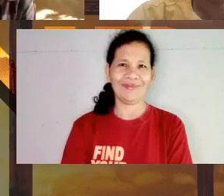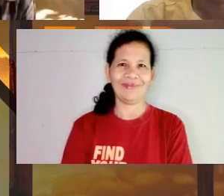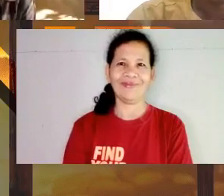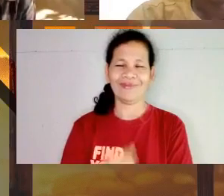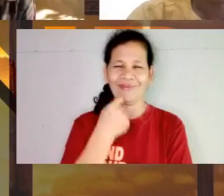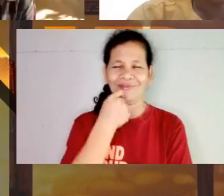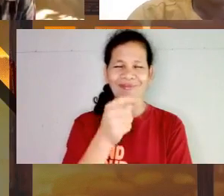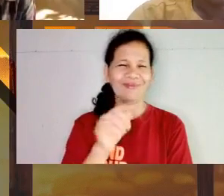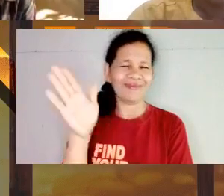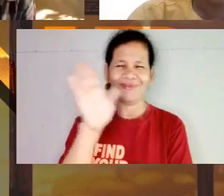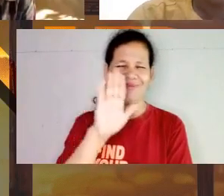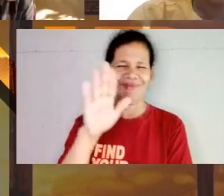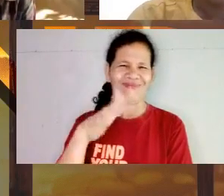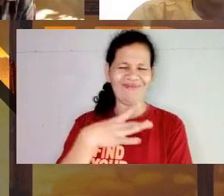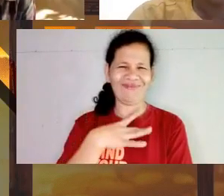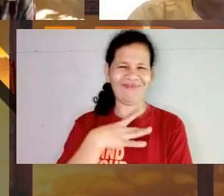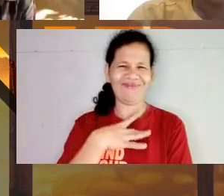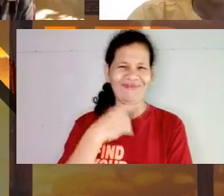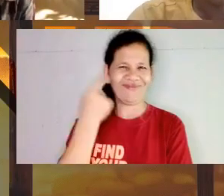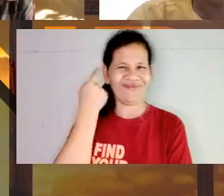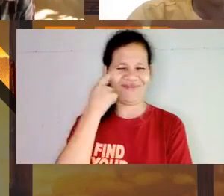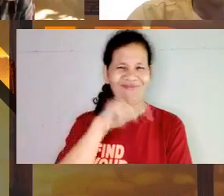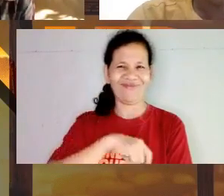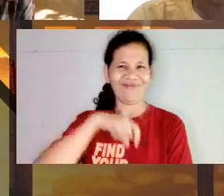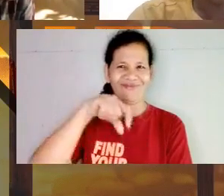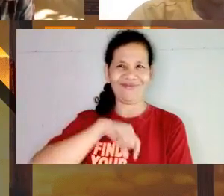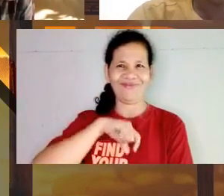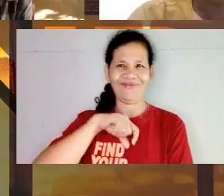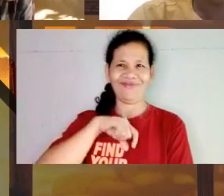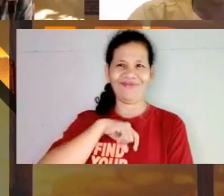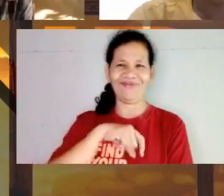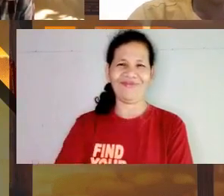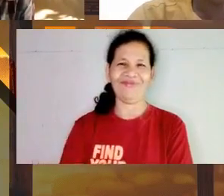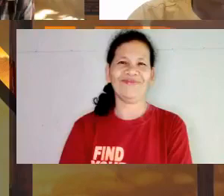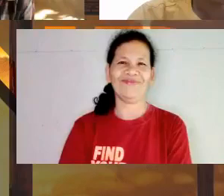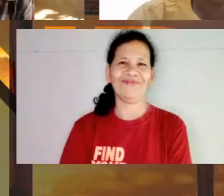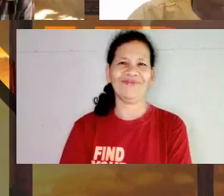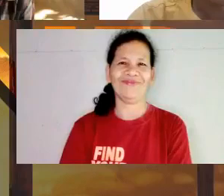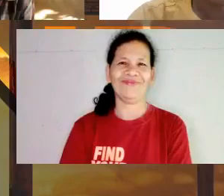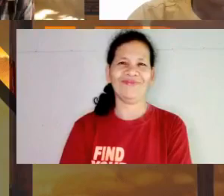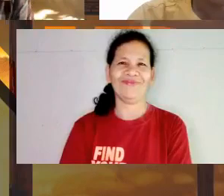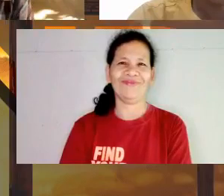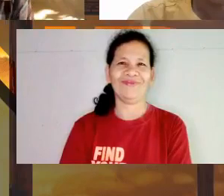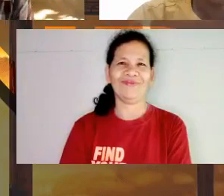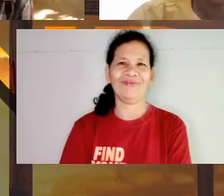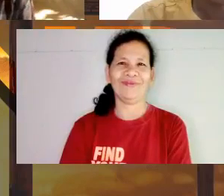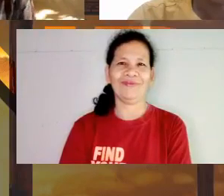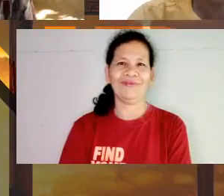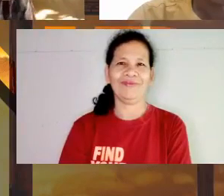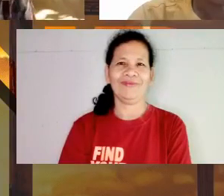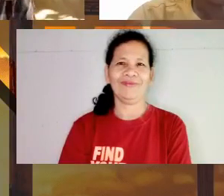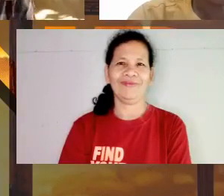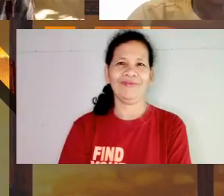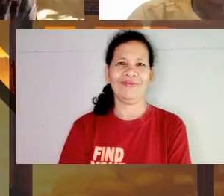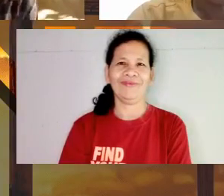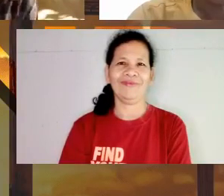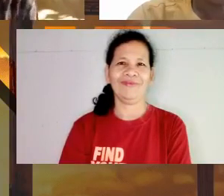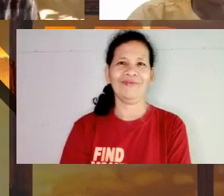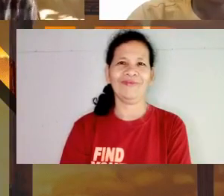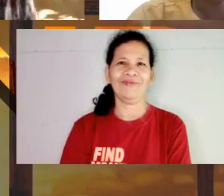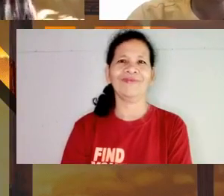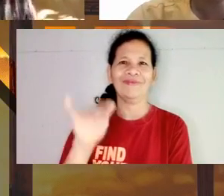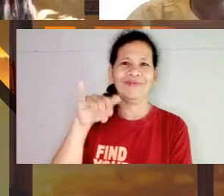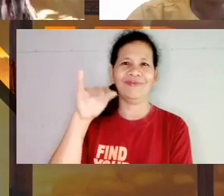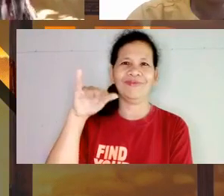hangarin yung magka-award. Okay? Sabi ni Sister Concepcion Parducho, opo,